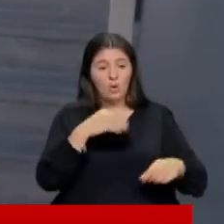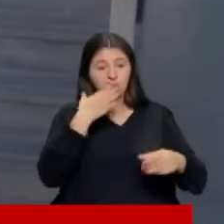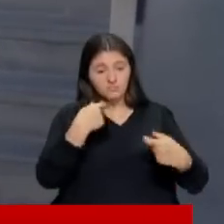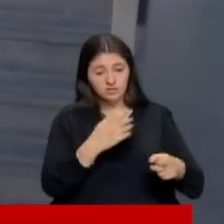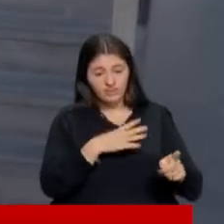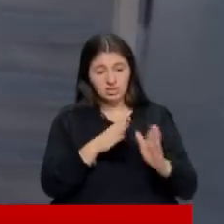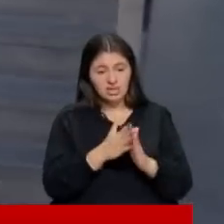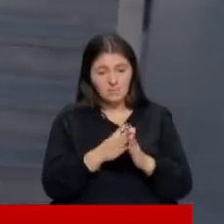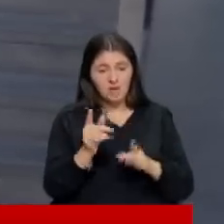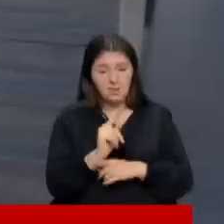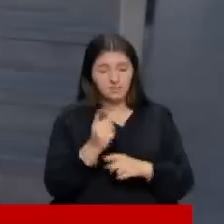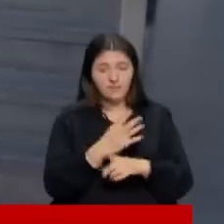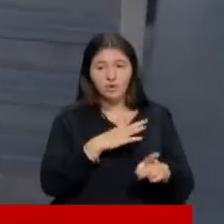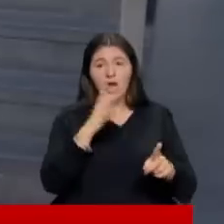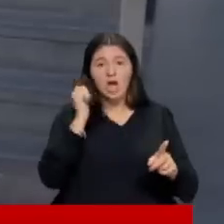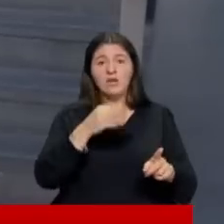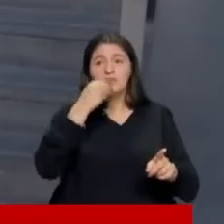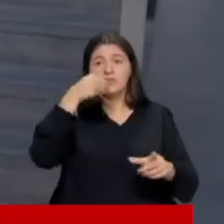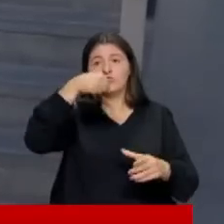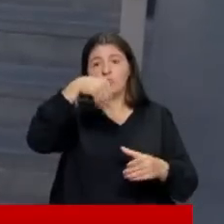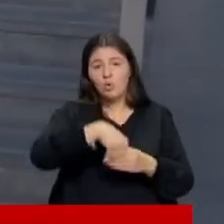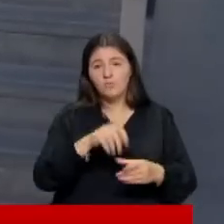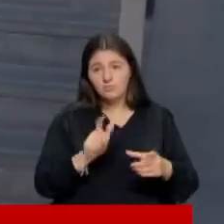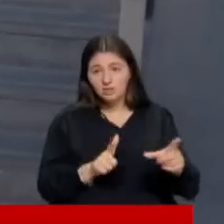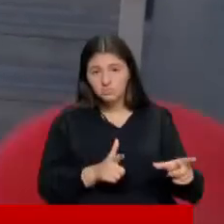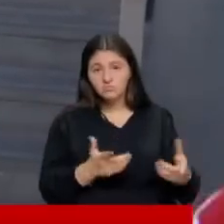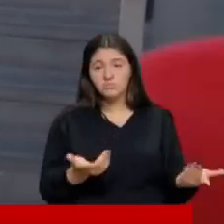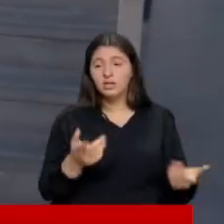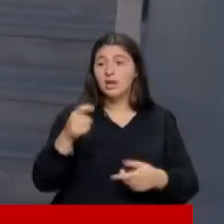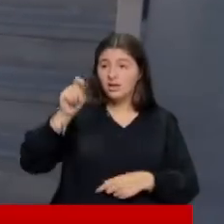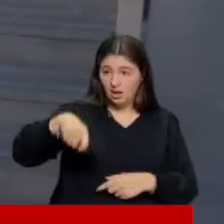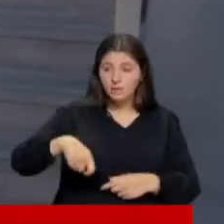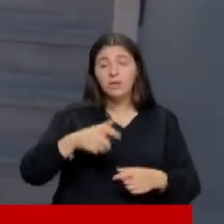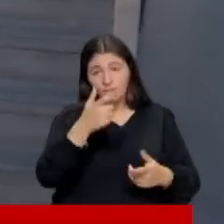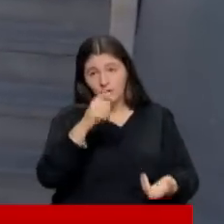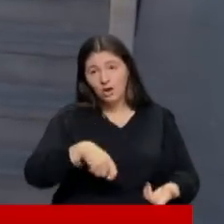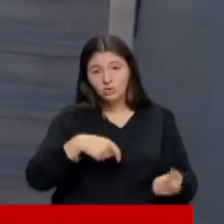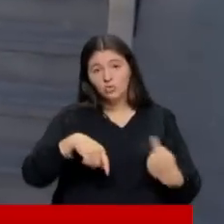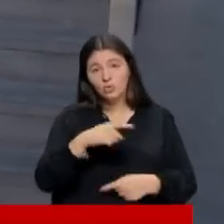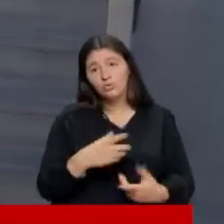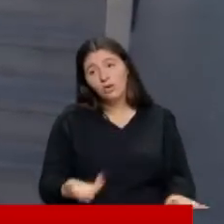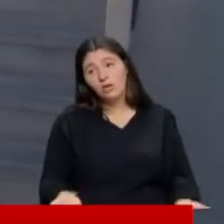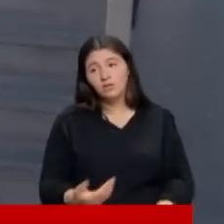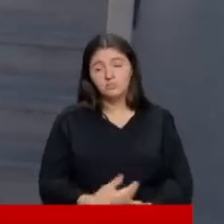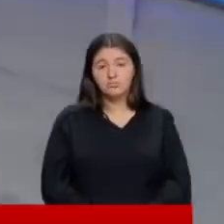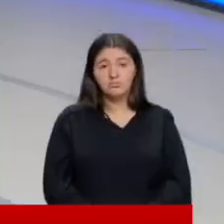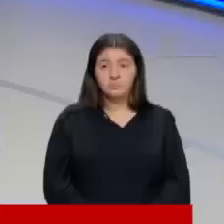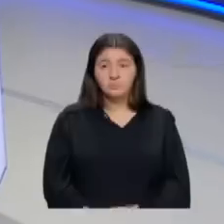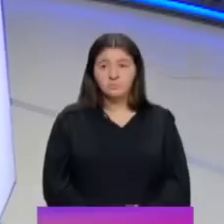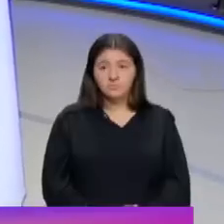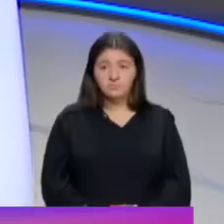masrafları var kitabı var Mecbur ona her gün beslenme koymak zorundasınız Yani tabii onunla dönüyor yani